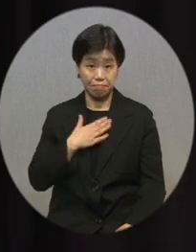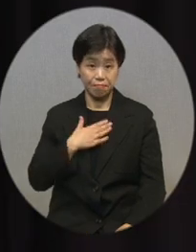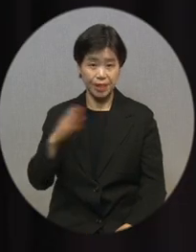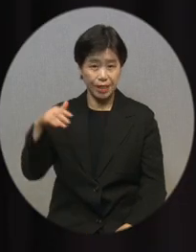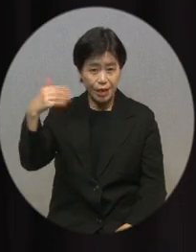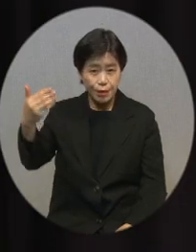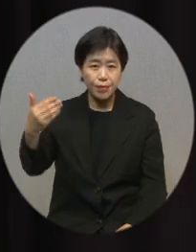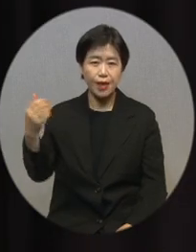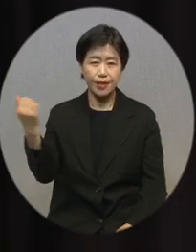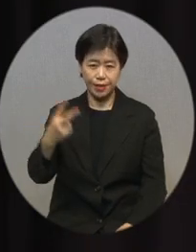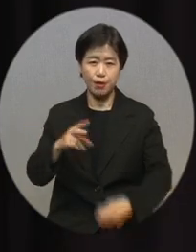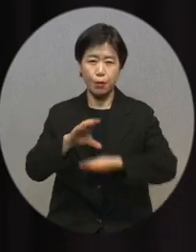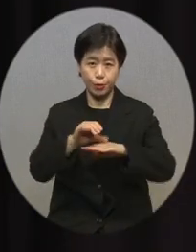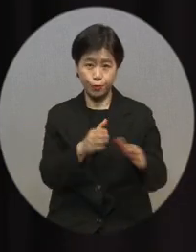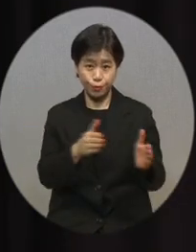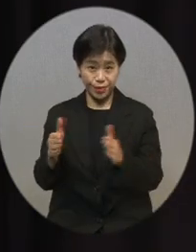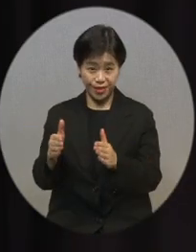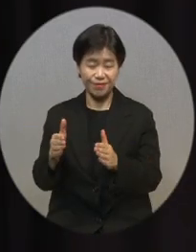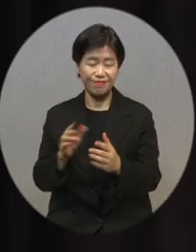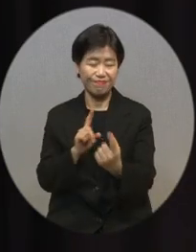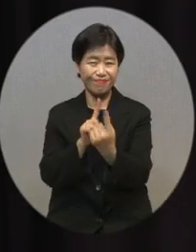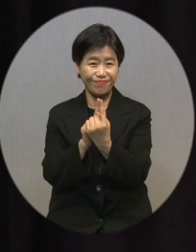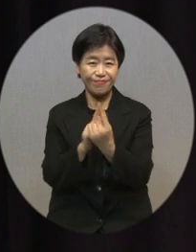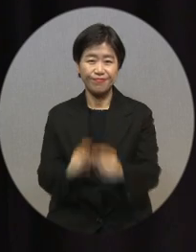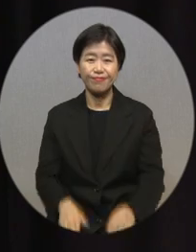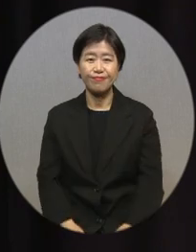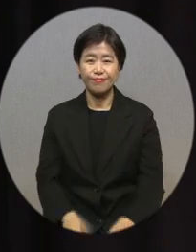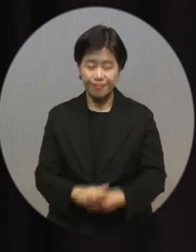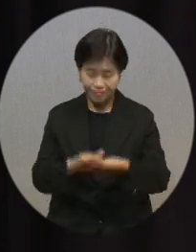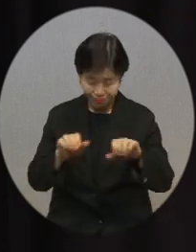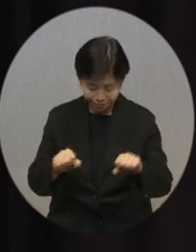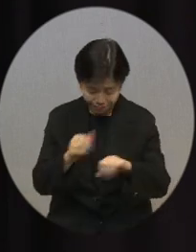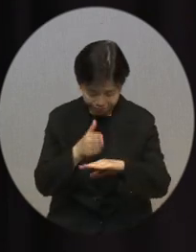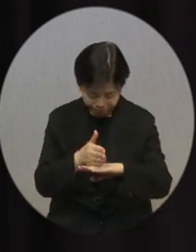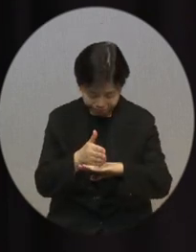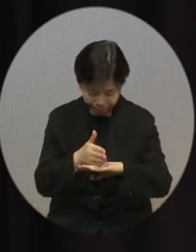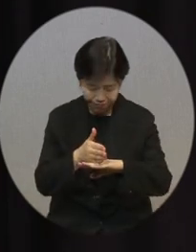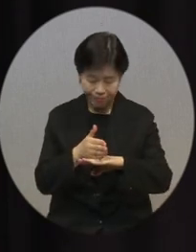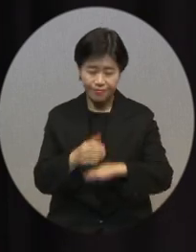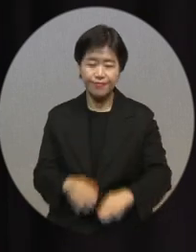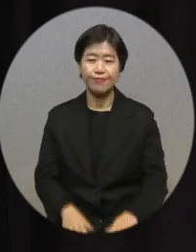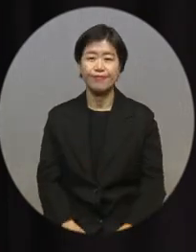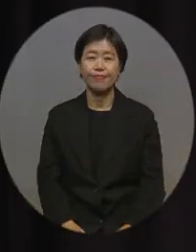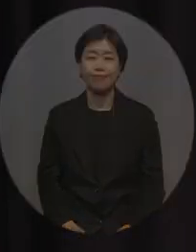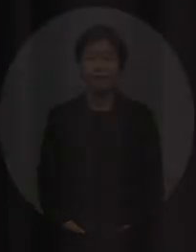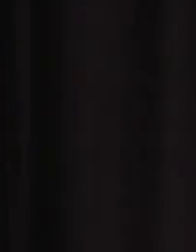다음 시간에 신문고에서 다시 뵙겠습니다. 여러분, 고맙습니다. 감사합니다.